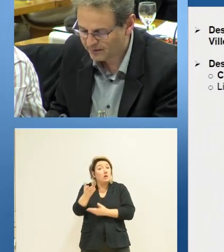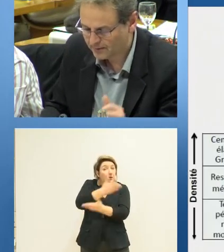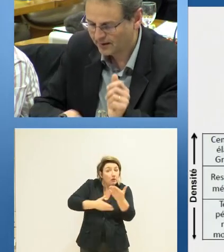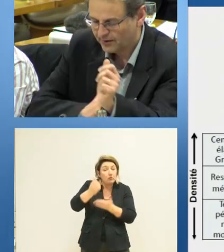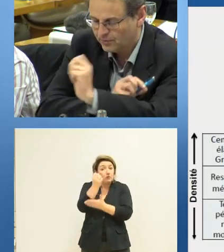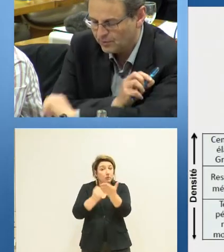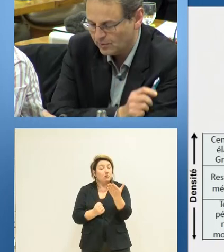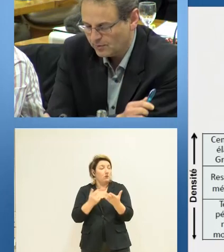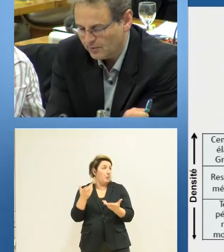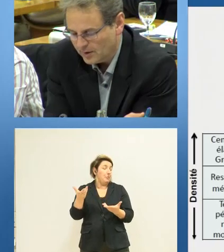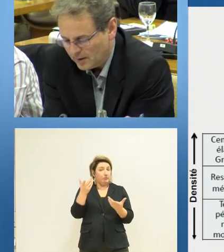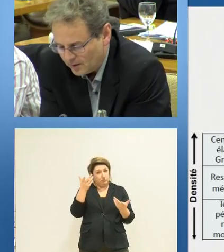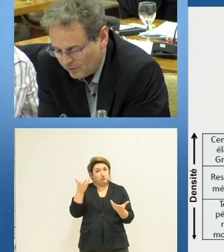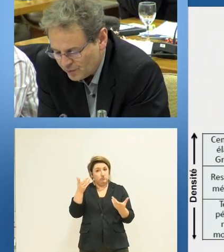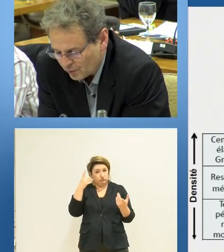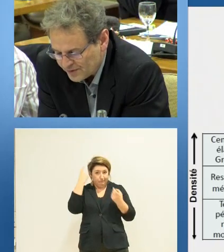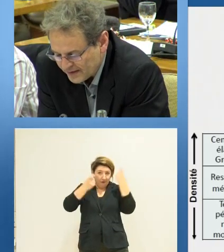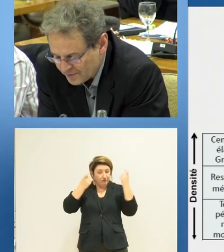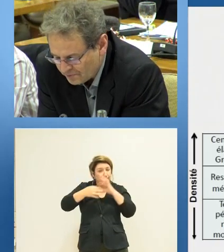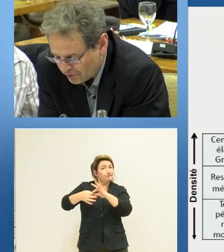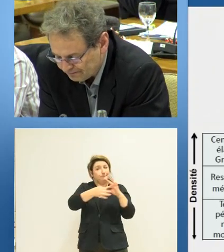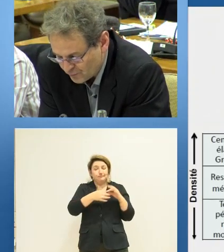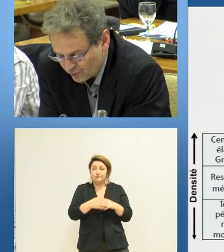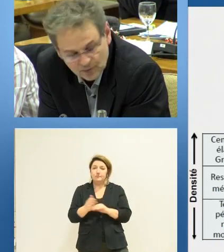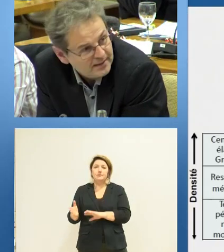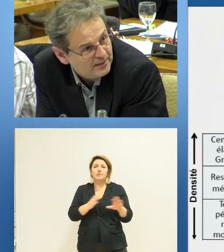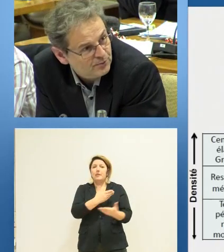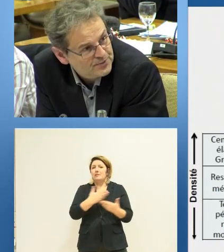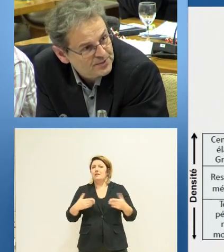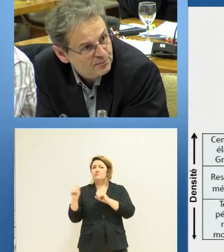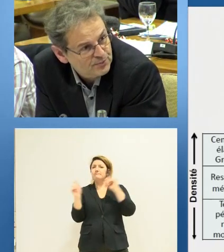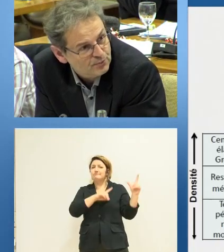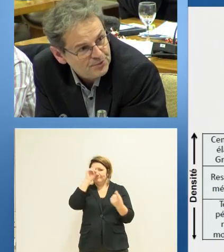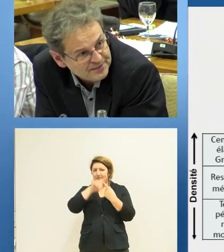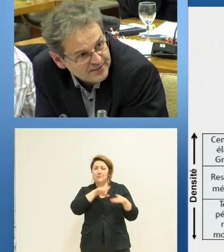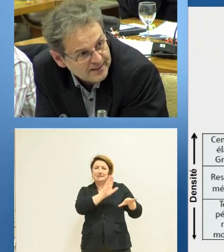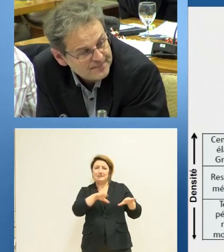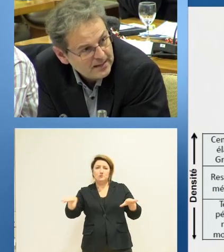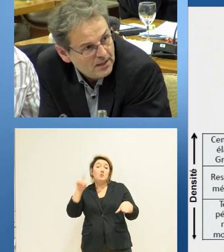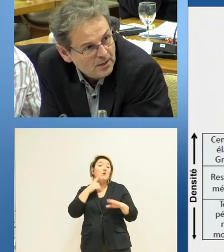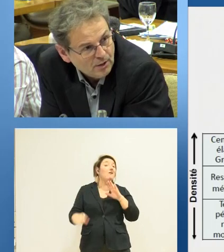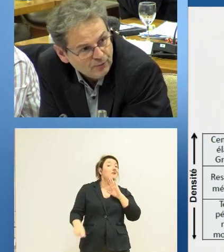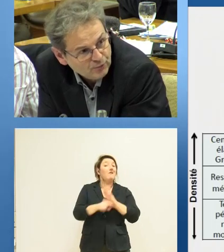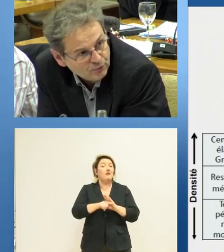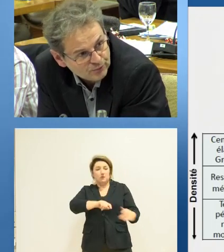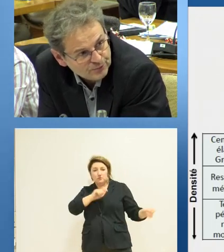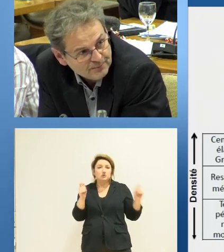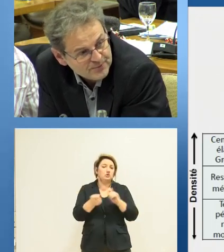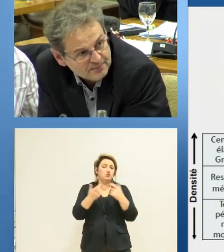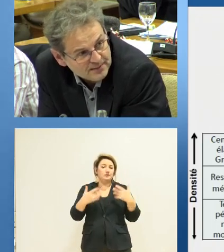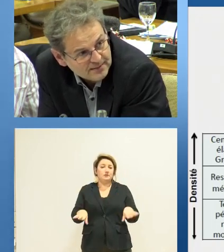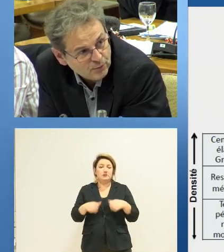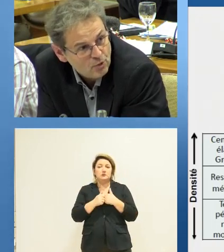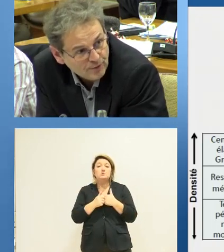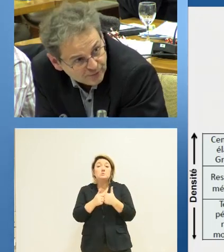je termine avec une vue sur le stationnement puisque les règles de stationnement sont modifiés en fonction de la